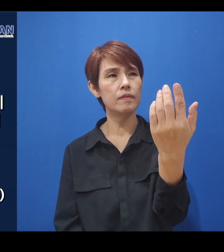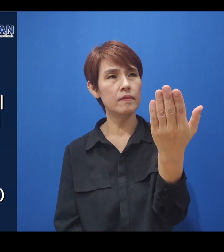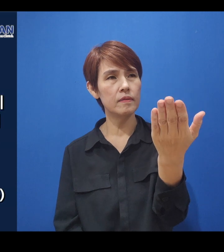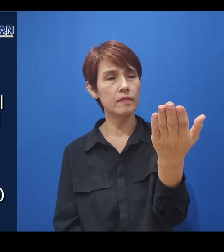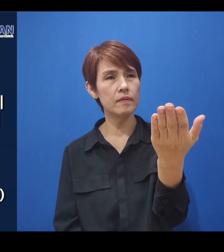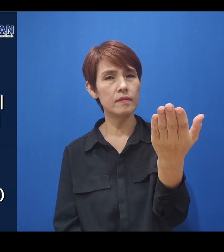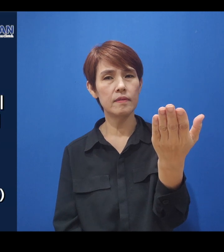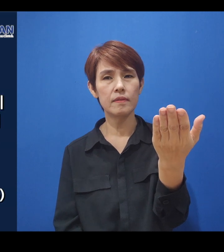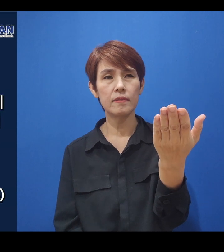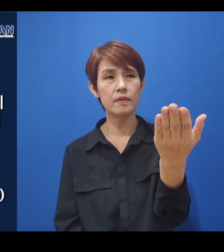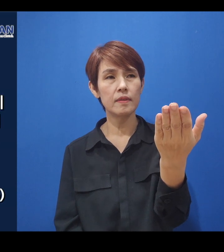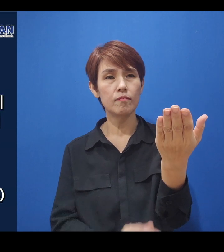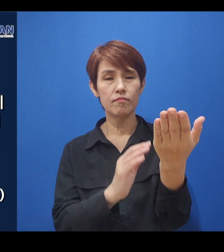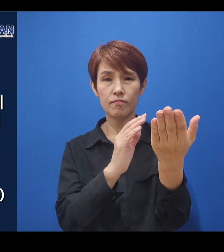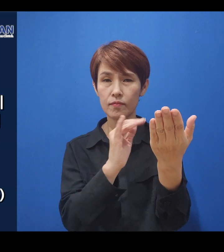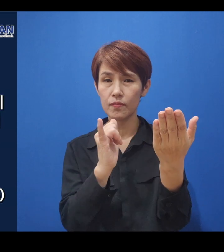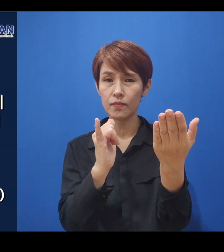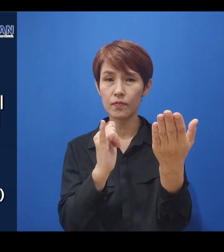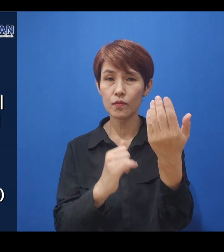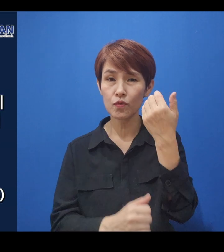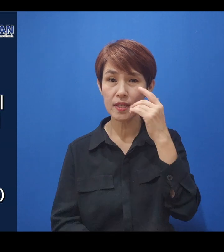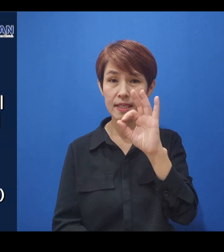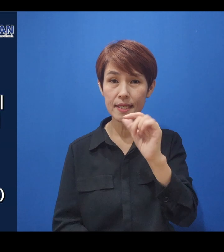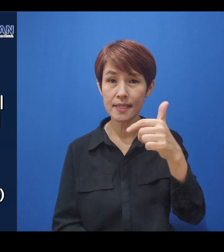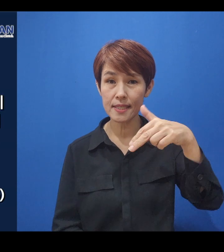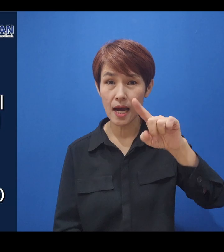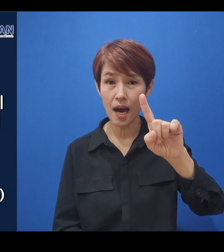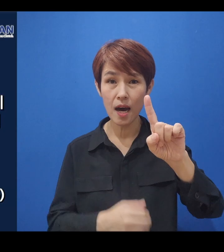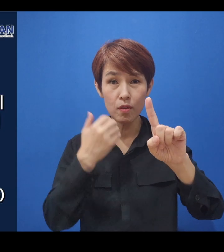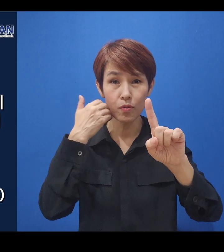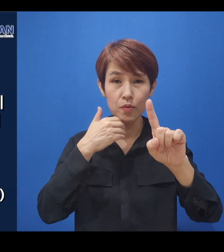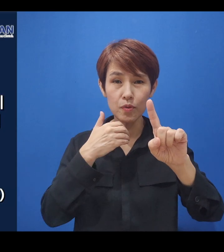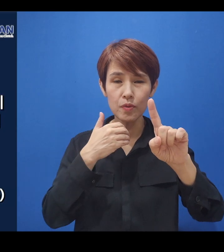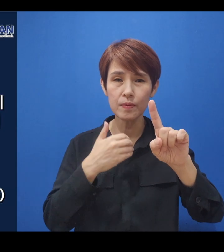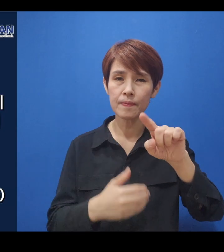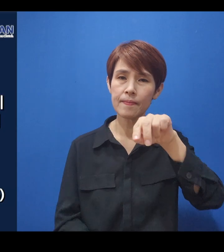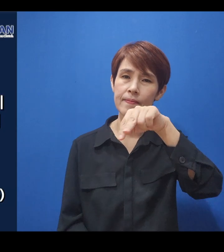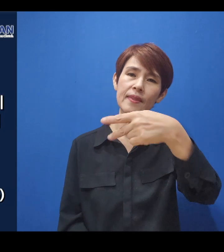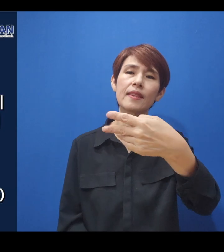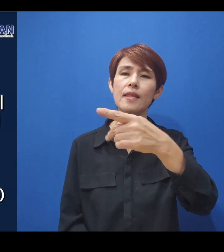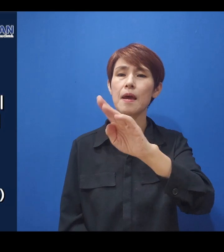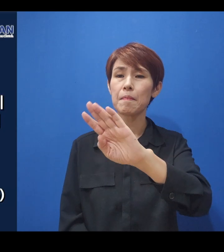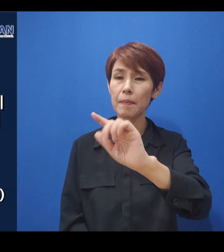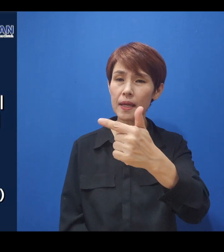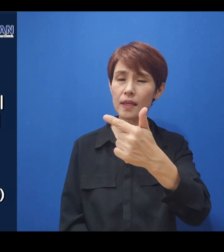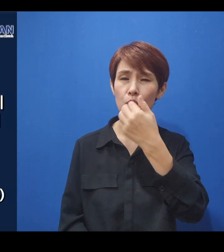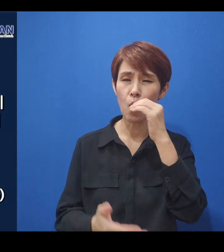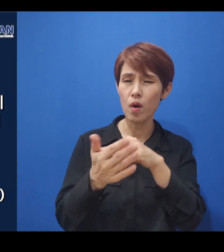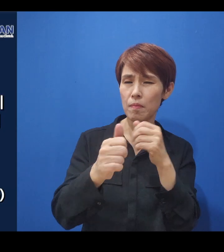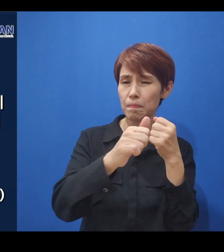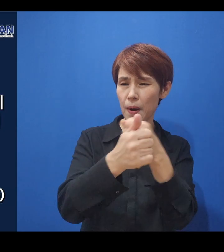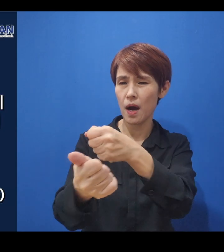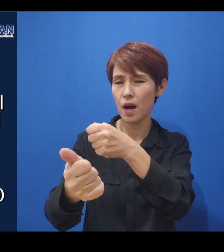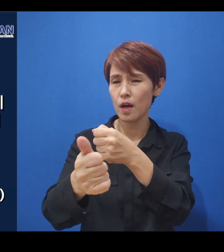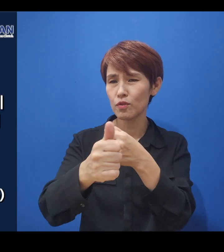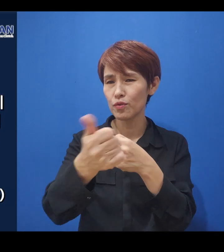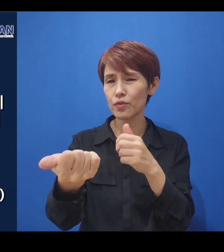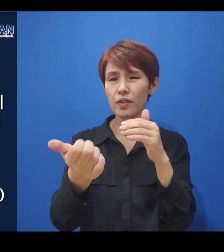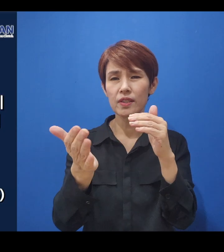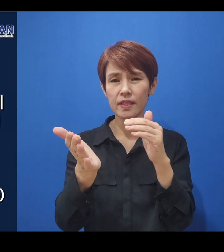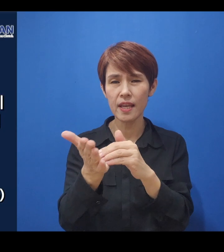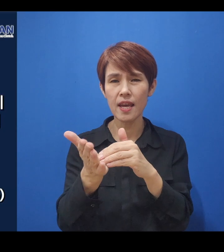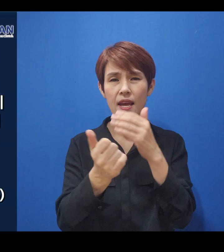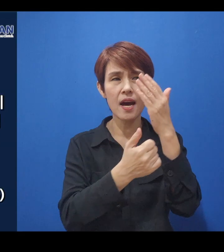인자 같은 이가, 이 인자는 누구죠? 스데반이 돌에 맞아 죽을 때 하나님의 보좌 우편에